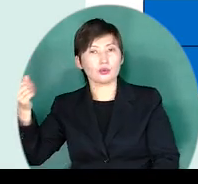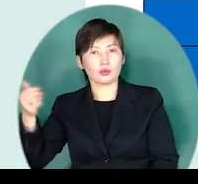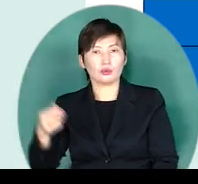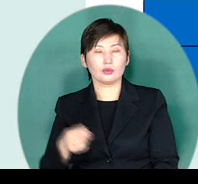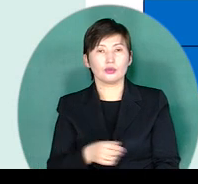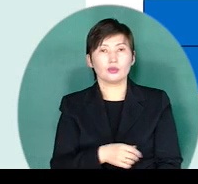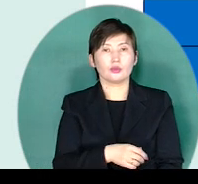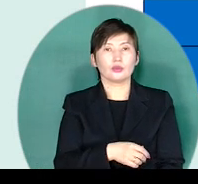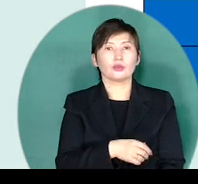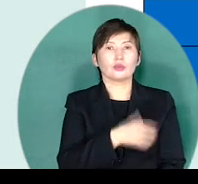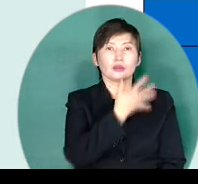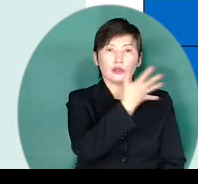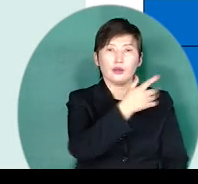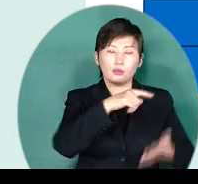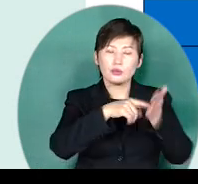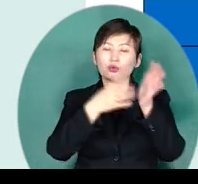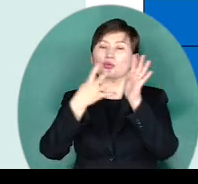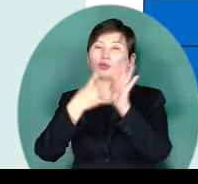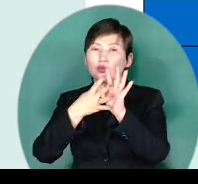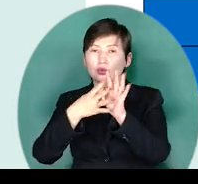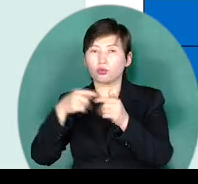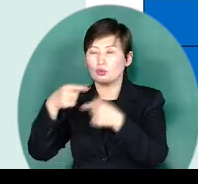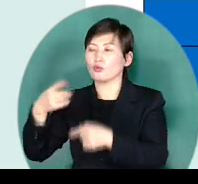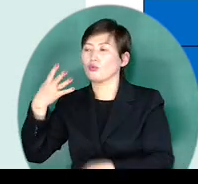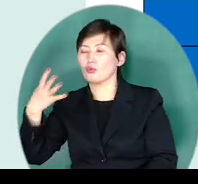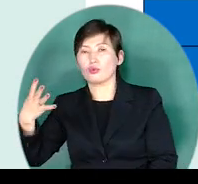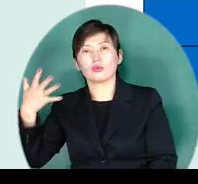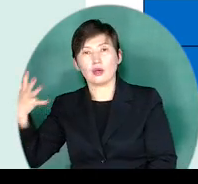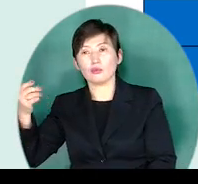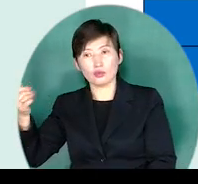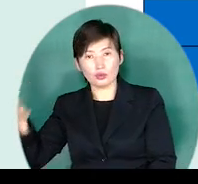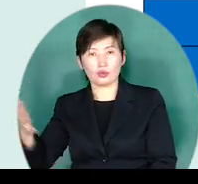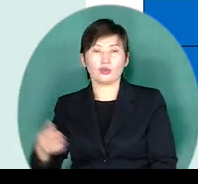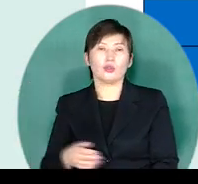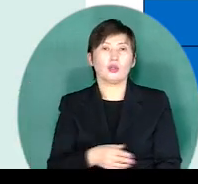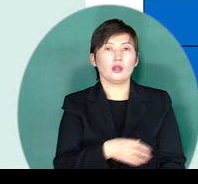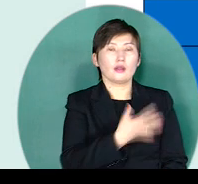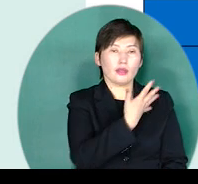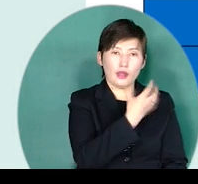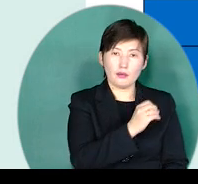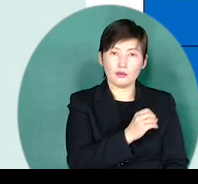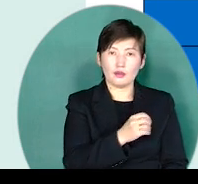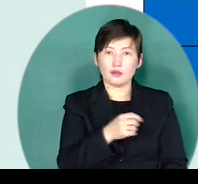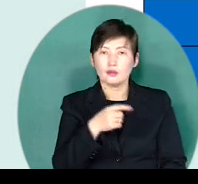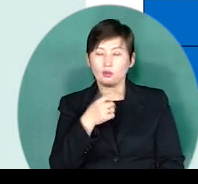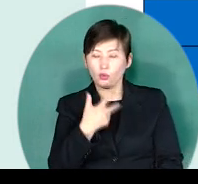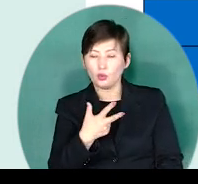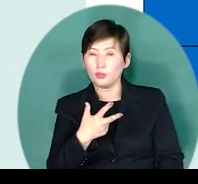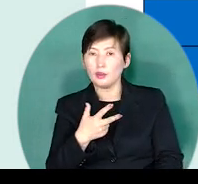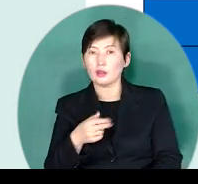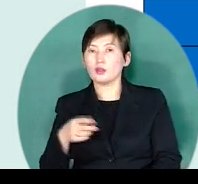5-тийн дэвсгэр 9 бол 45, 10-тийн дэвсгэр 20, 20-тийн дэвсгэр 80, 50-тийн дэвсгэр